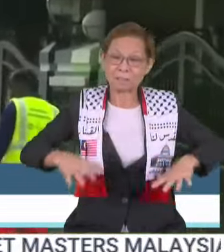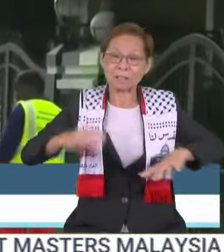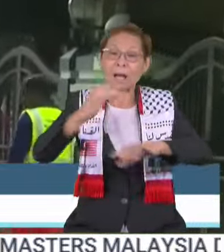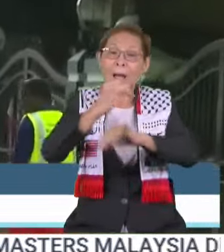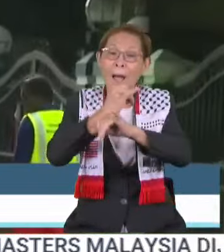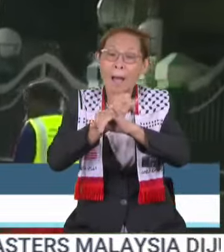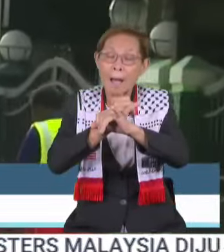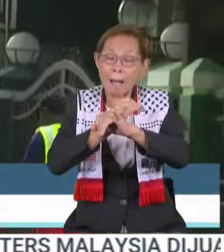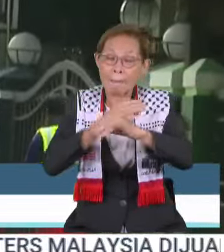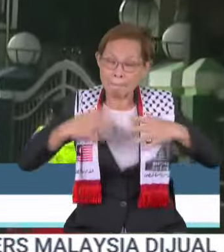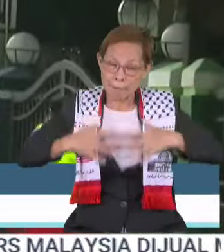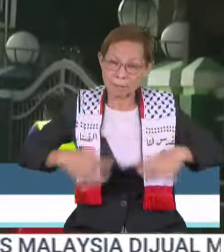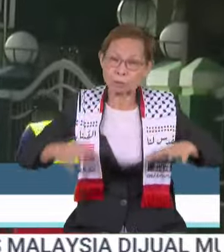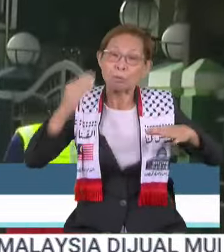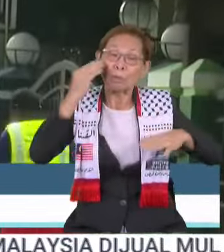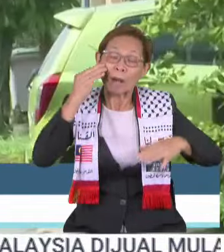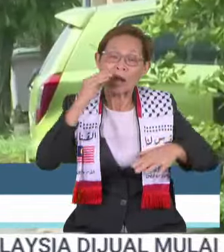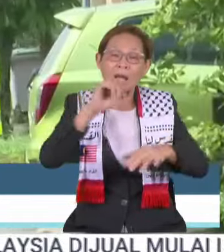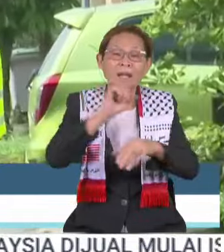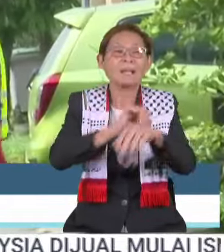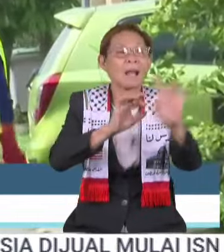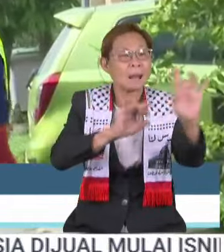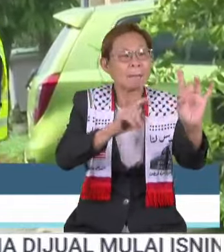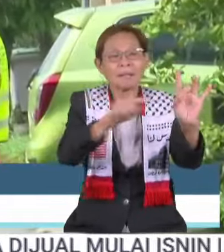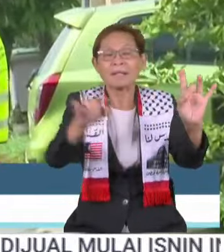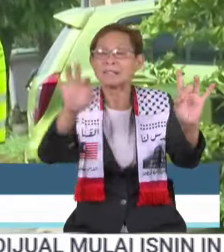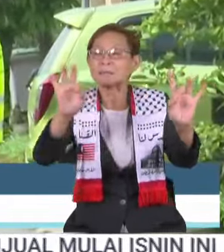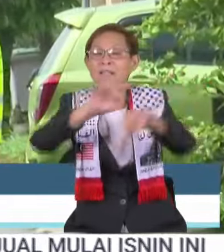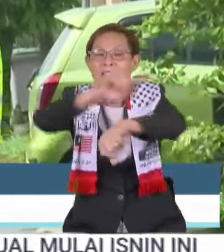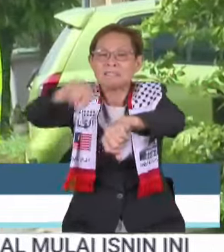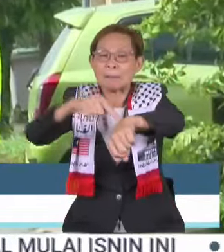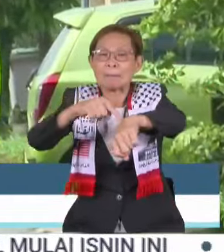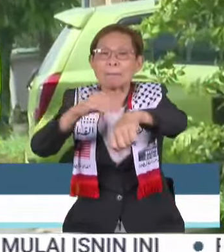bekerja selama 8 hingga 9 jam pada hari tersebut.